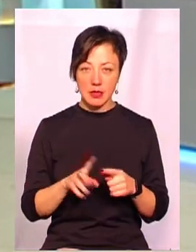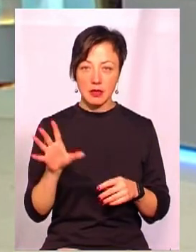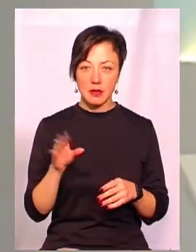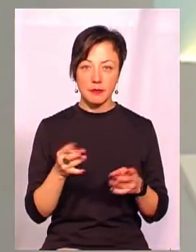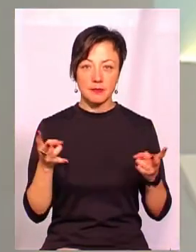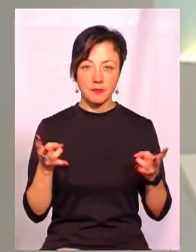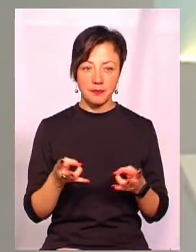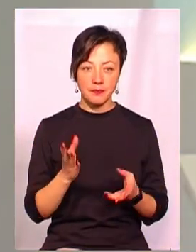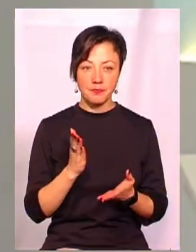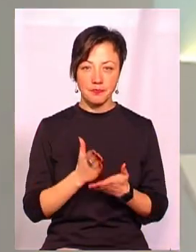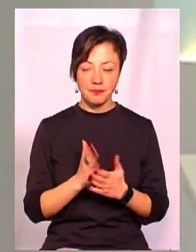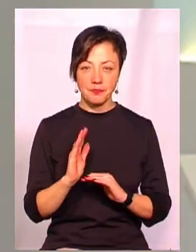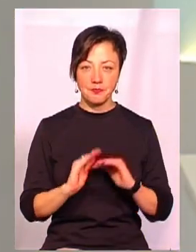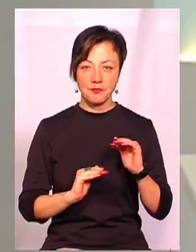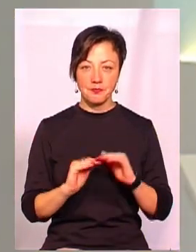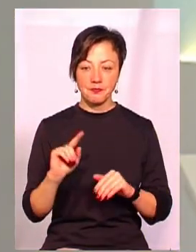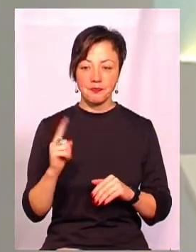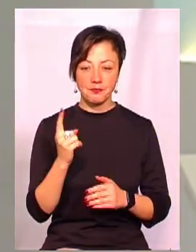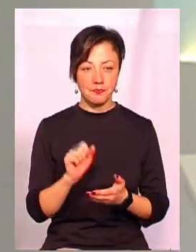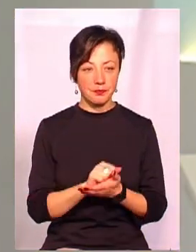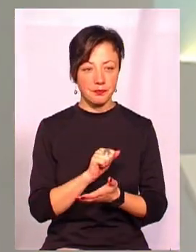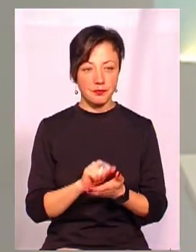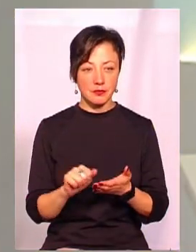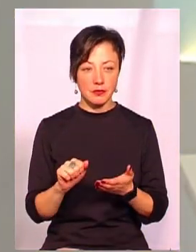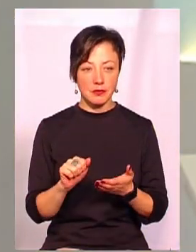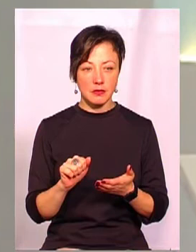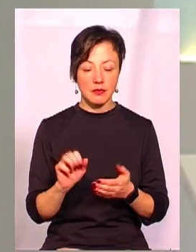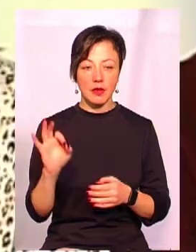треба мати на руках первинні документи, про що